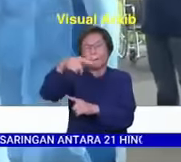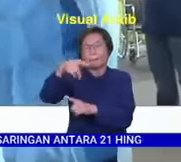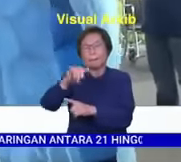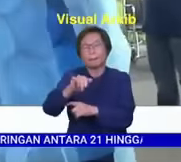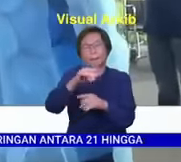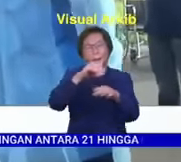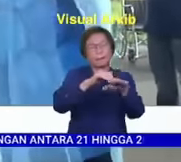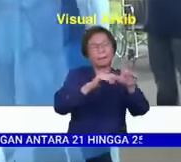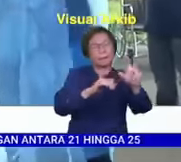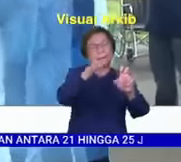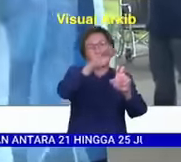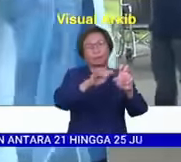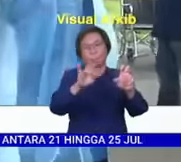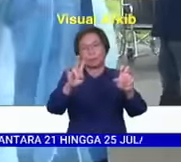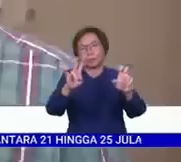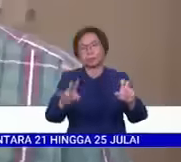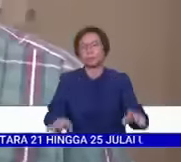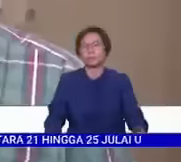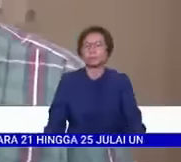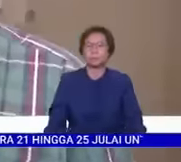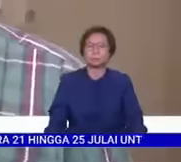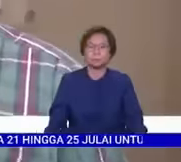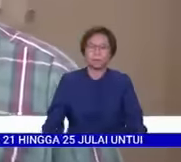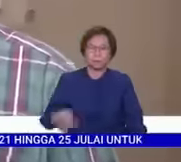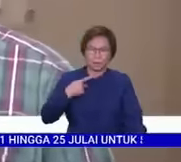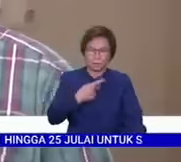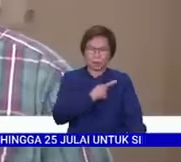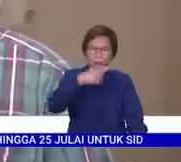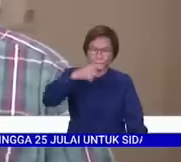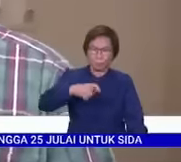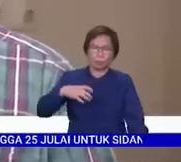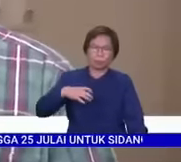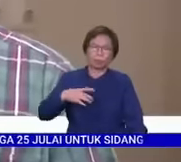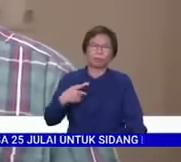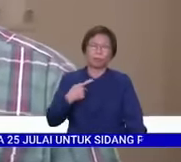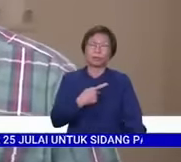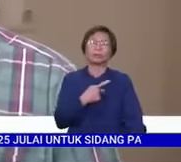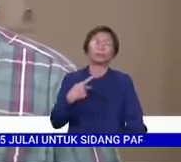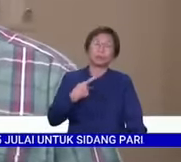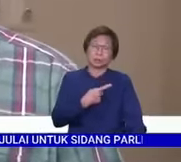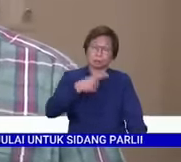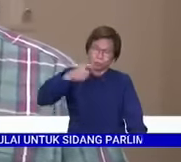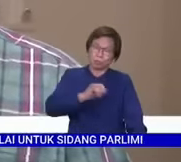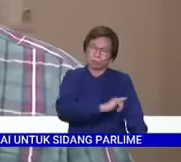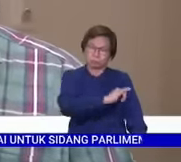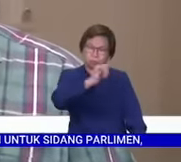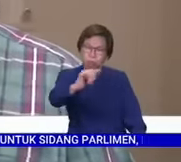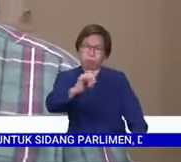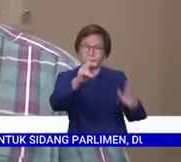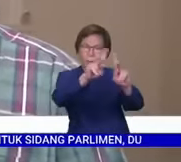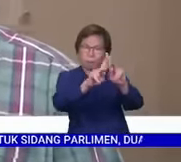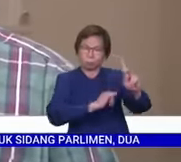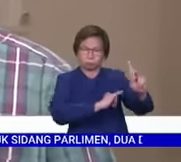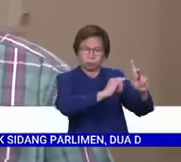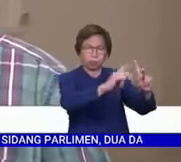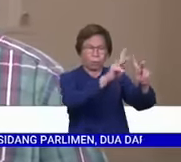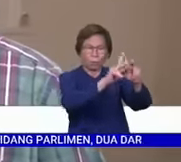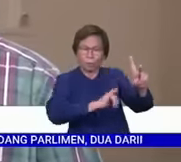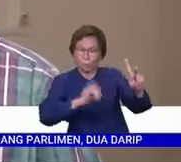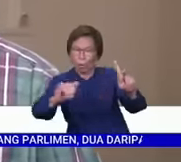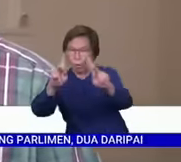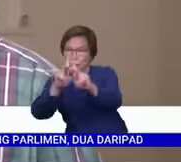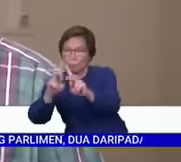besok pada 30 jolay kita memperluas buat outrage ke kampung-kampung untuk memudahkan